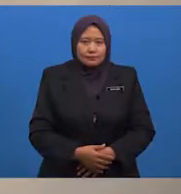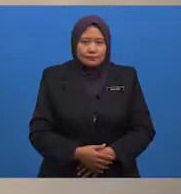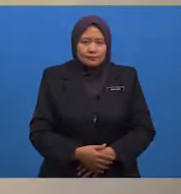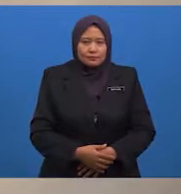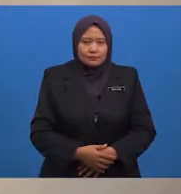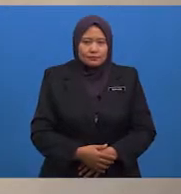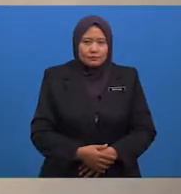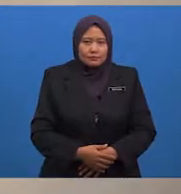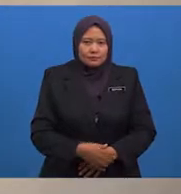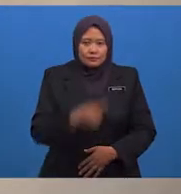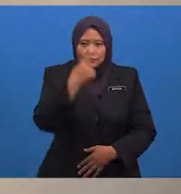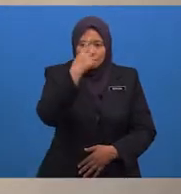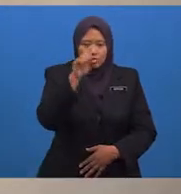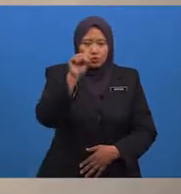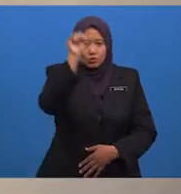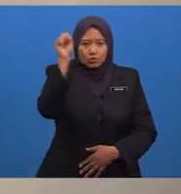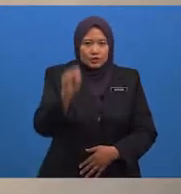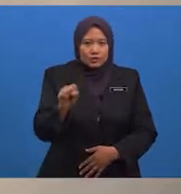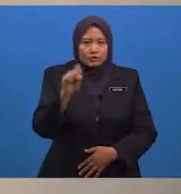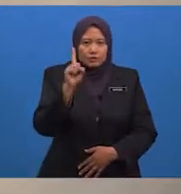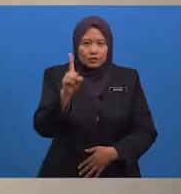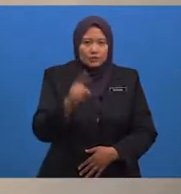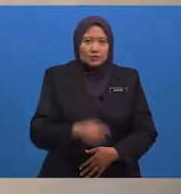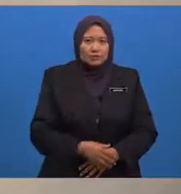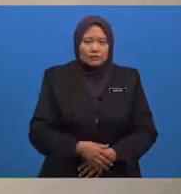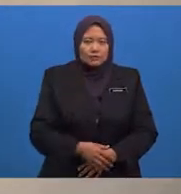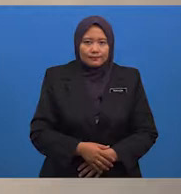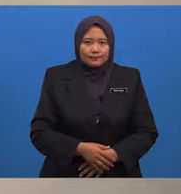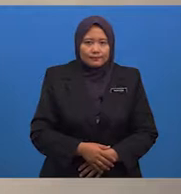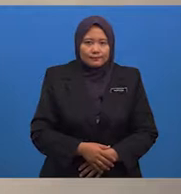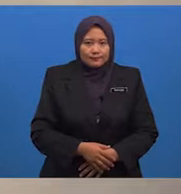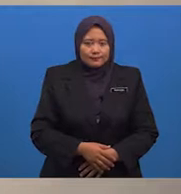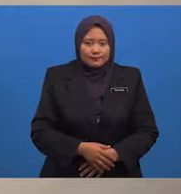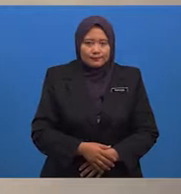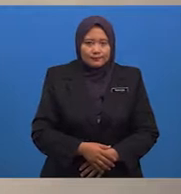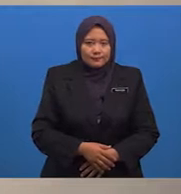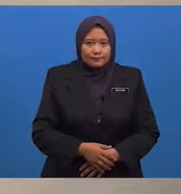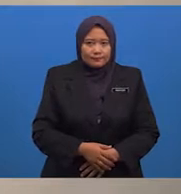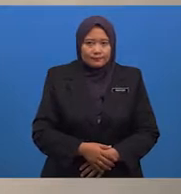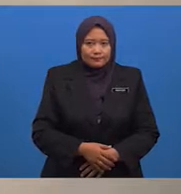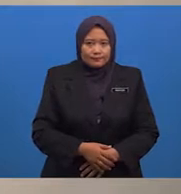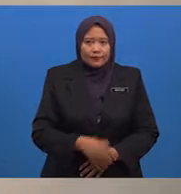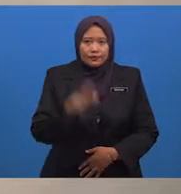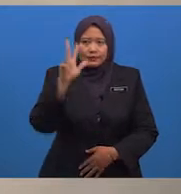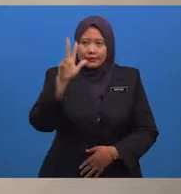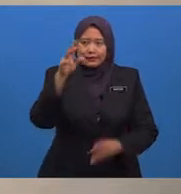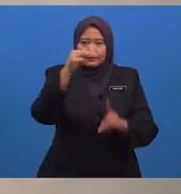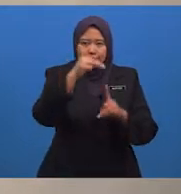Bagi soalan pengukuhan yang pertama, markah yang diperuntukkan ialah 3